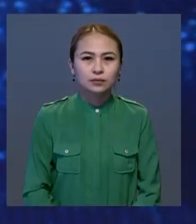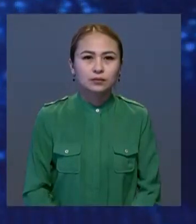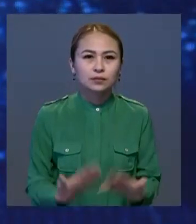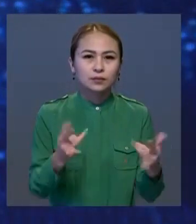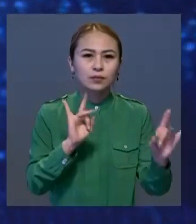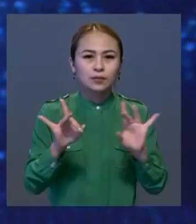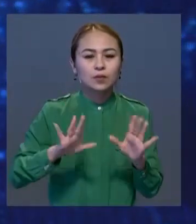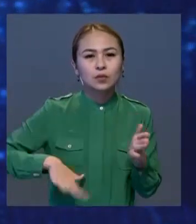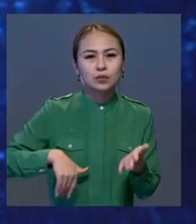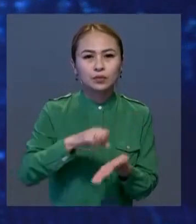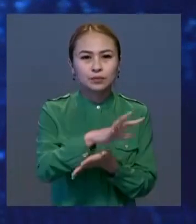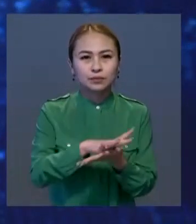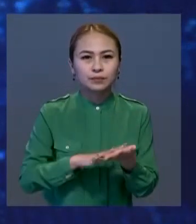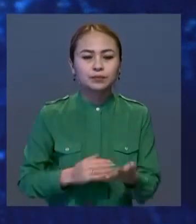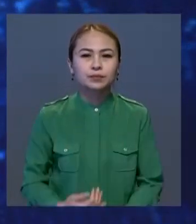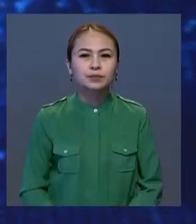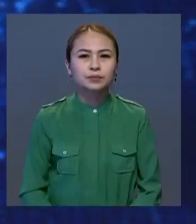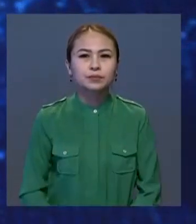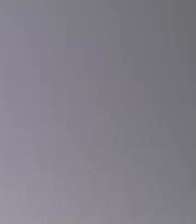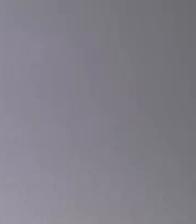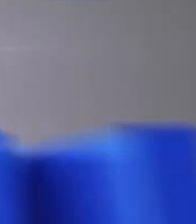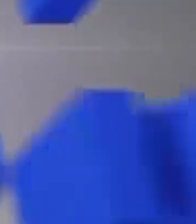Қазір арнамызда жарнама, алыстамаңыздар.